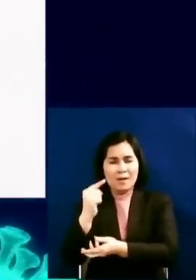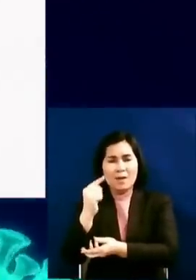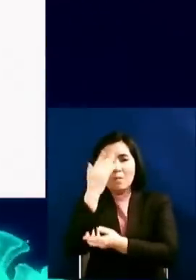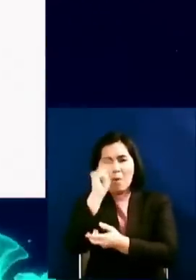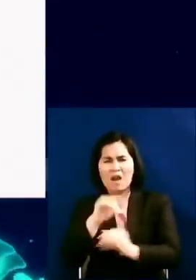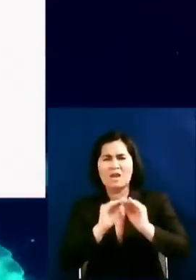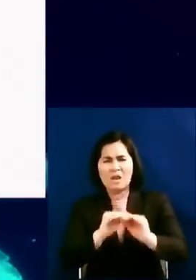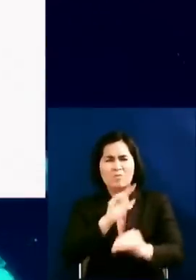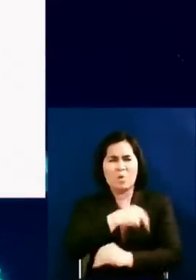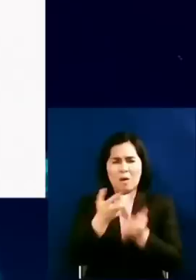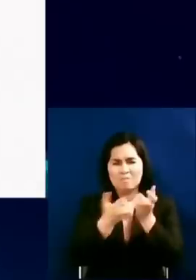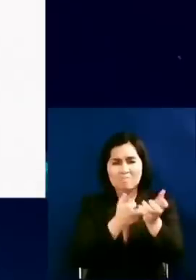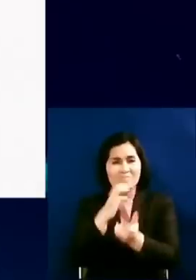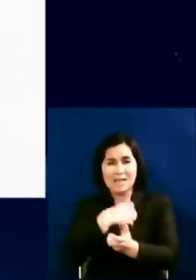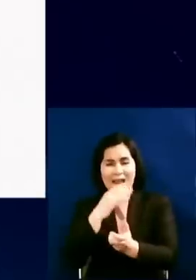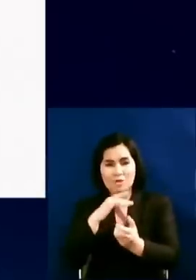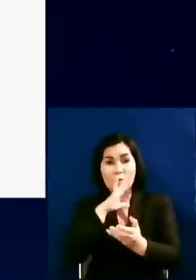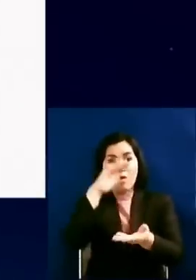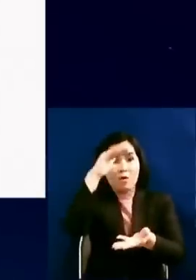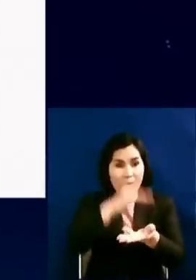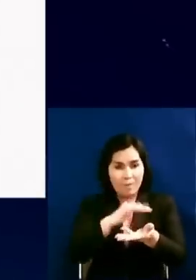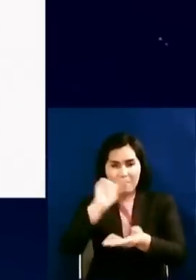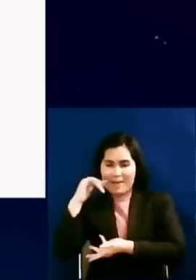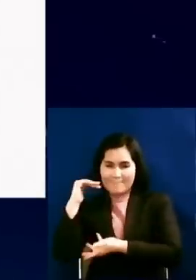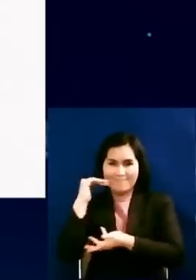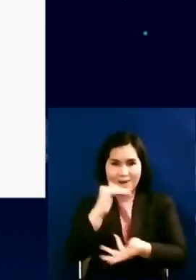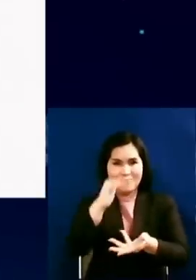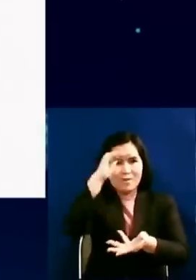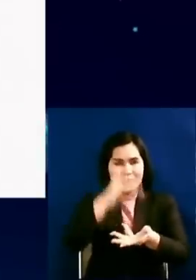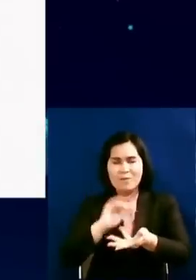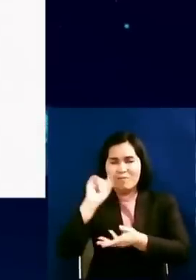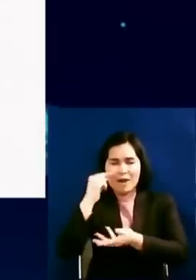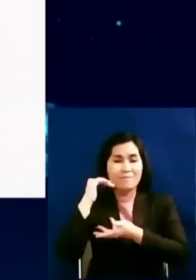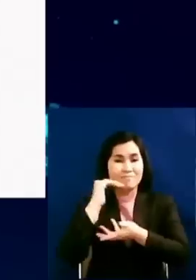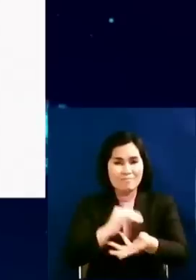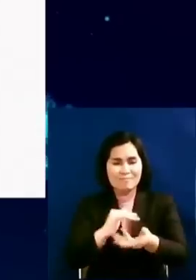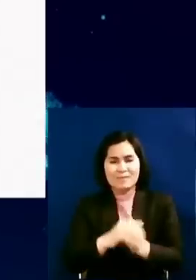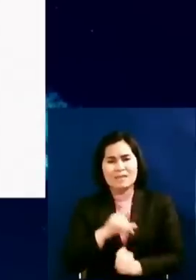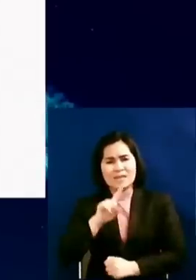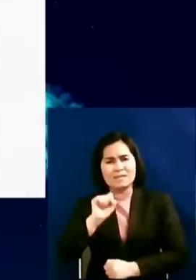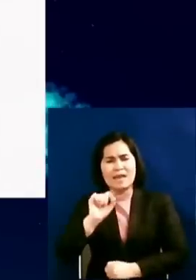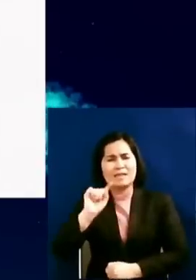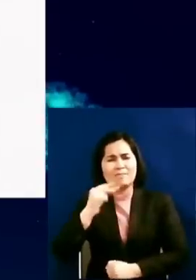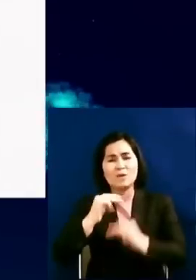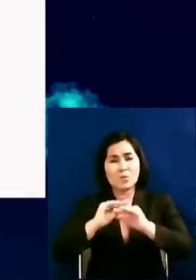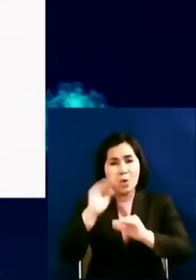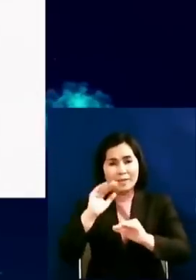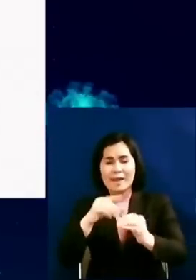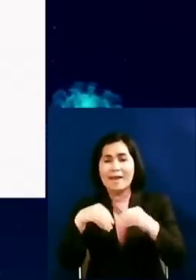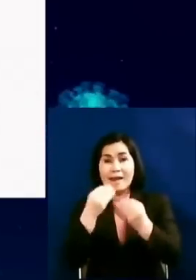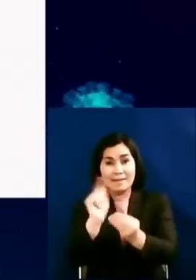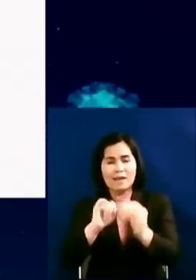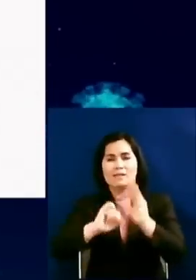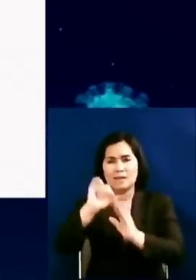การจัดเก็บที่โรงพยาบาลมากเกินไปนะครับในรายละเอียด 116,520 โดสนะครับก็จะเป็นที่จังหวัดเชียง